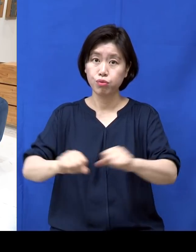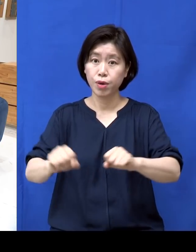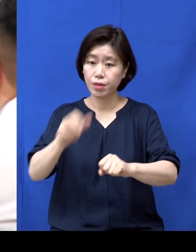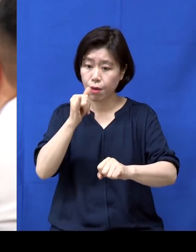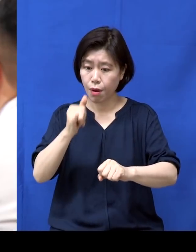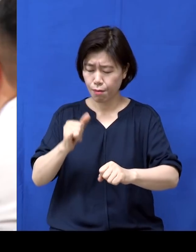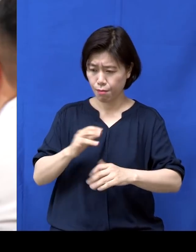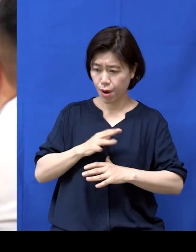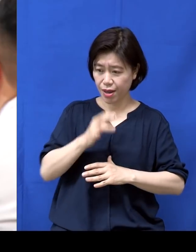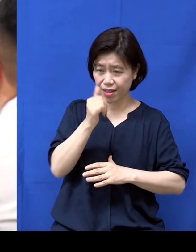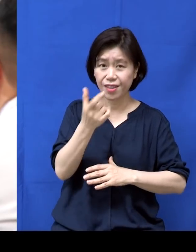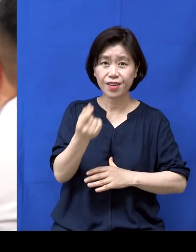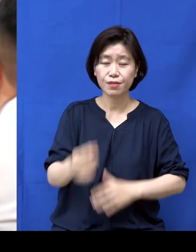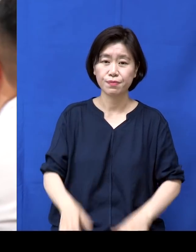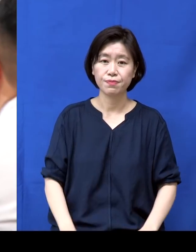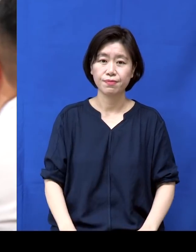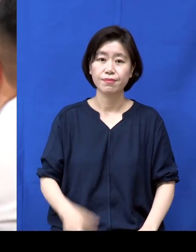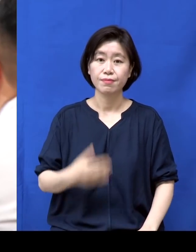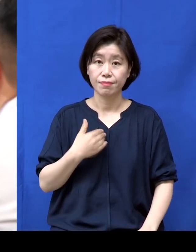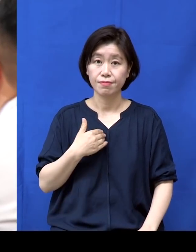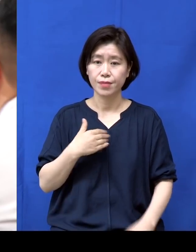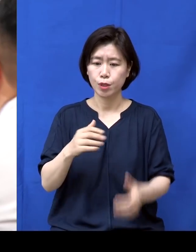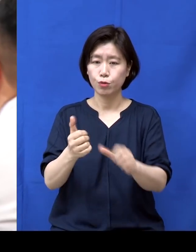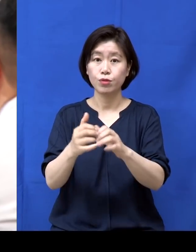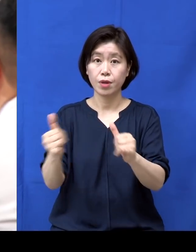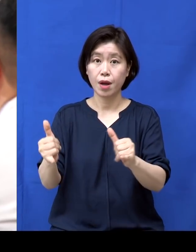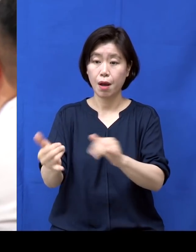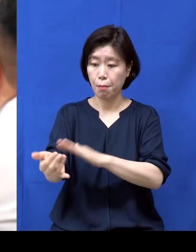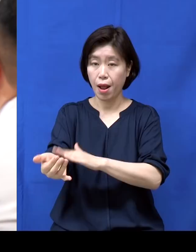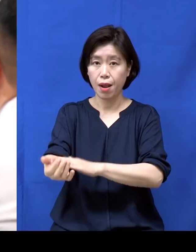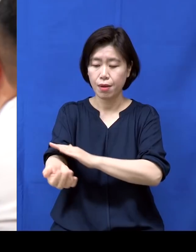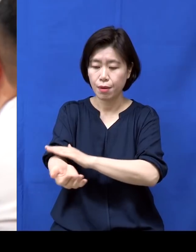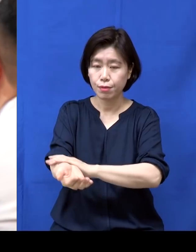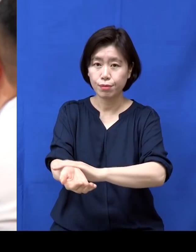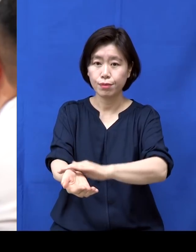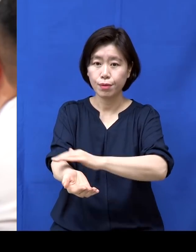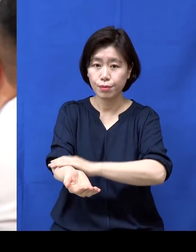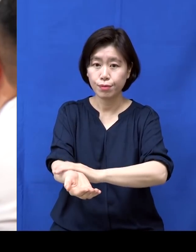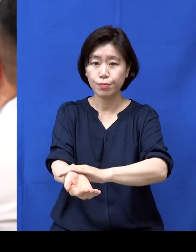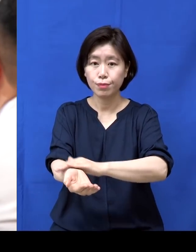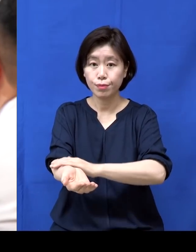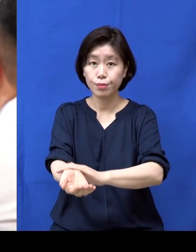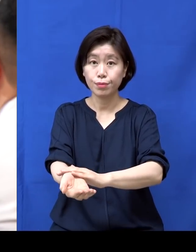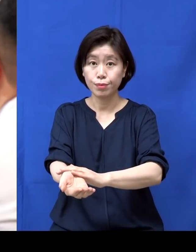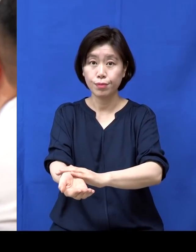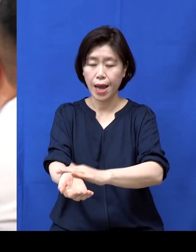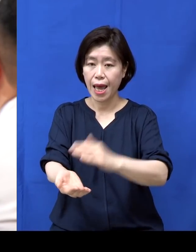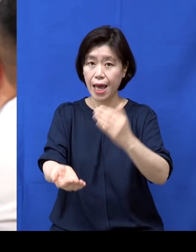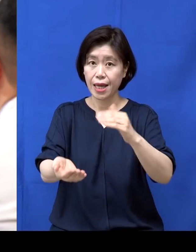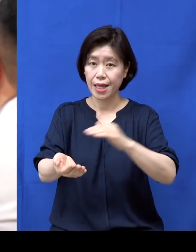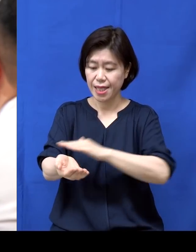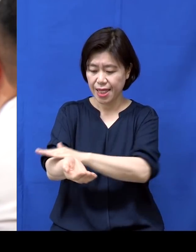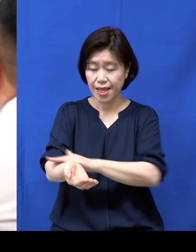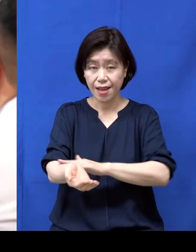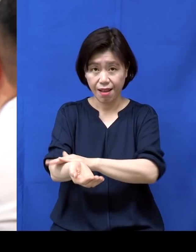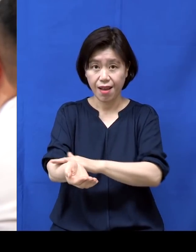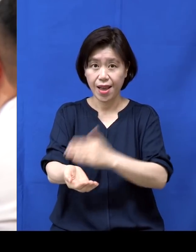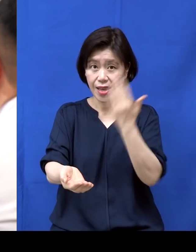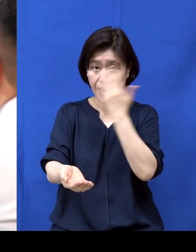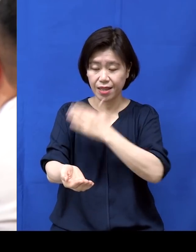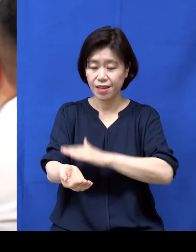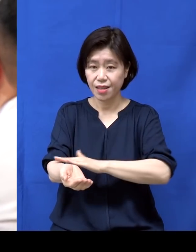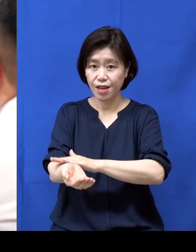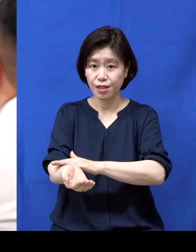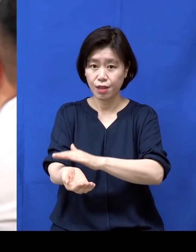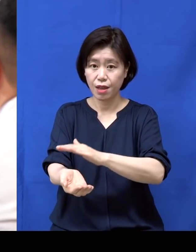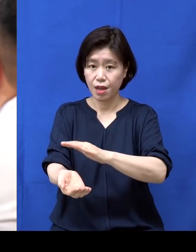뭐였냐면 예. 이렇게 고인의 팔을 닦아드리기 위해서 팔을 이렇게 집었는데 이 이쪽에 인대가 있어서 잡으면 이렇게 네, 손이